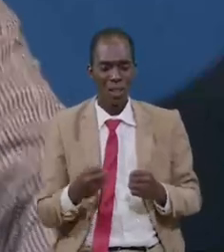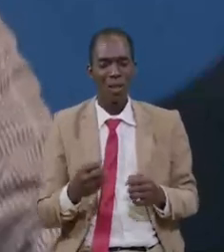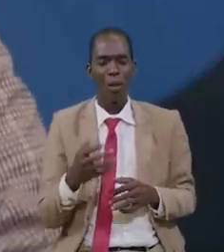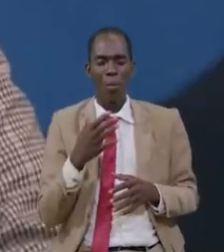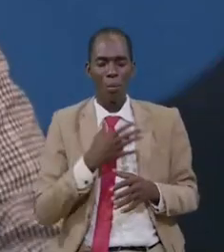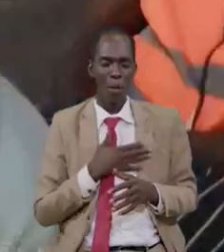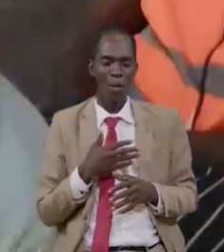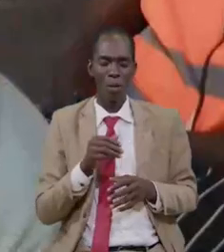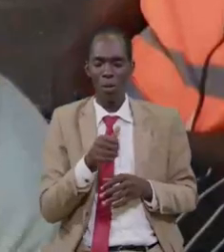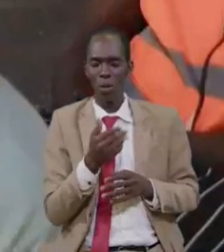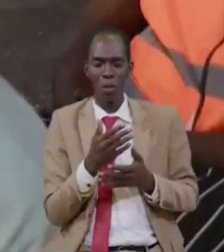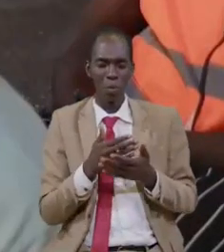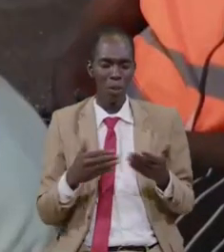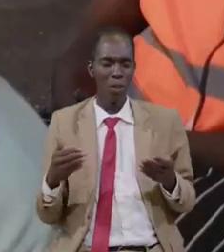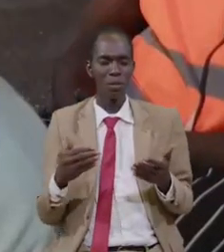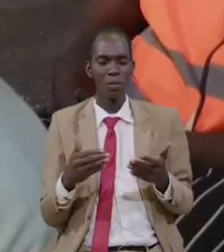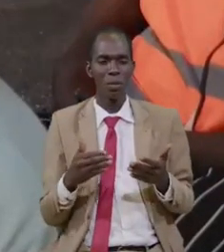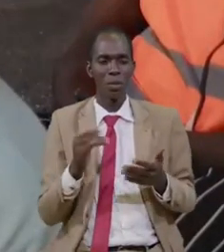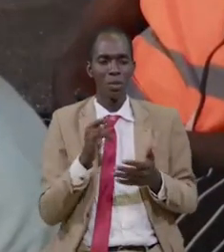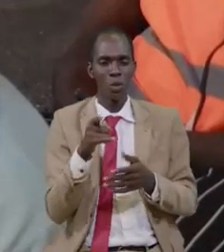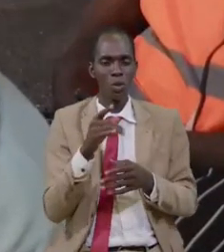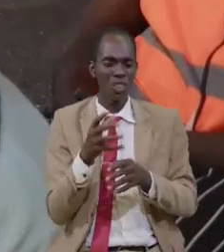Mes organes internes reçoivent la vie.